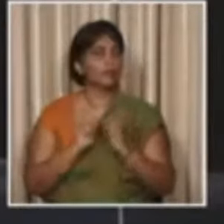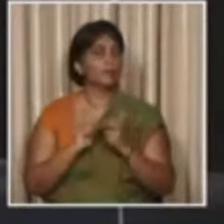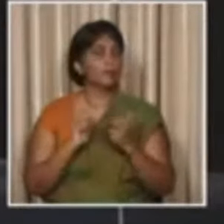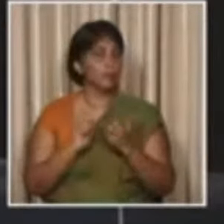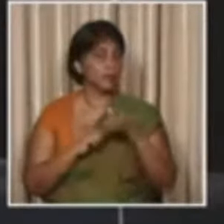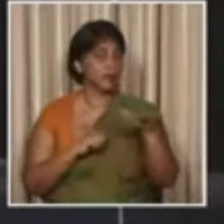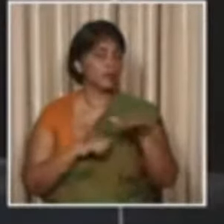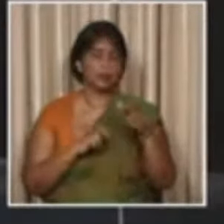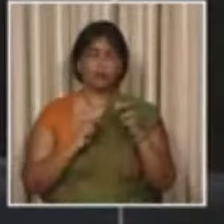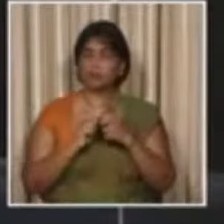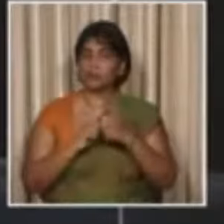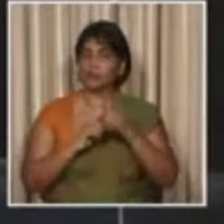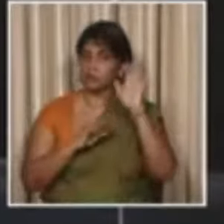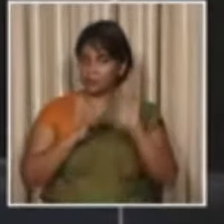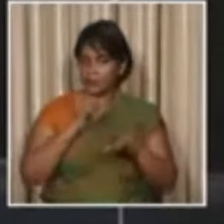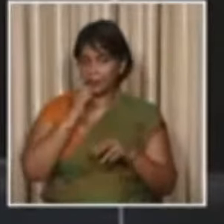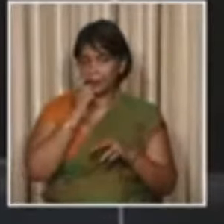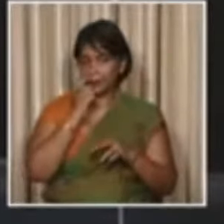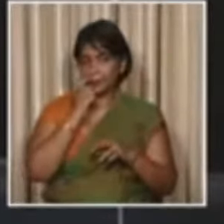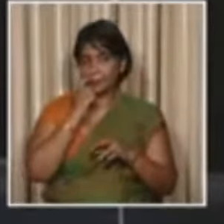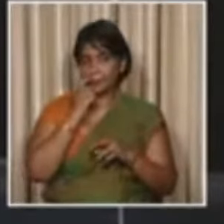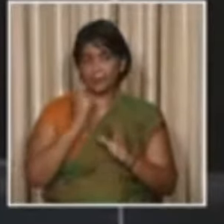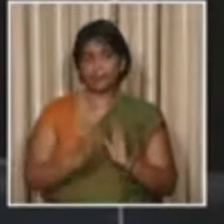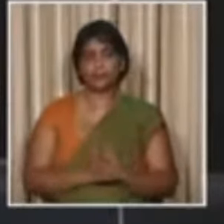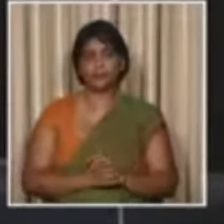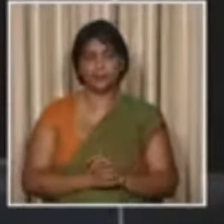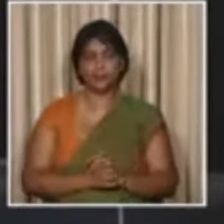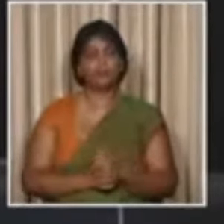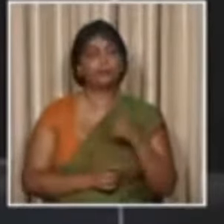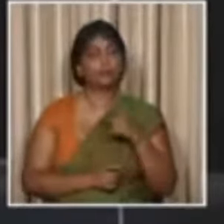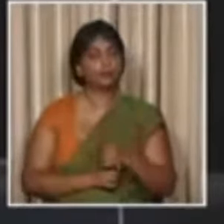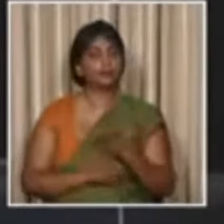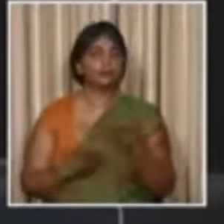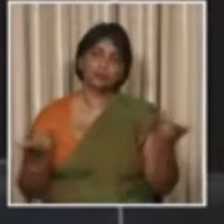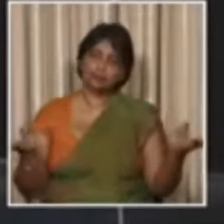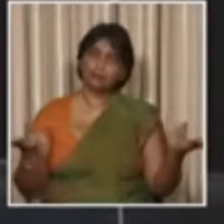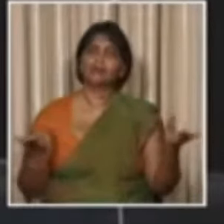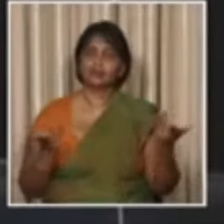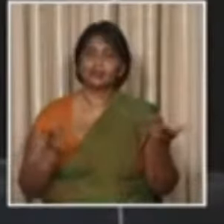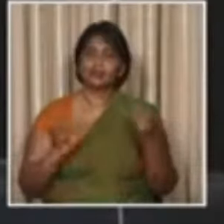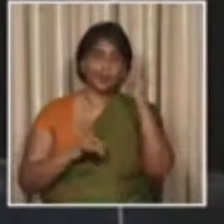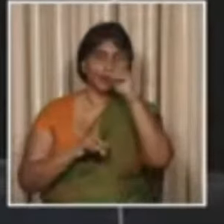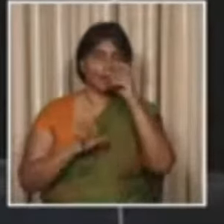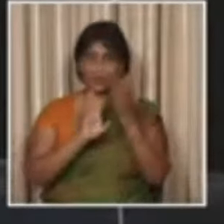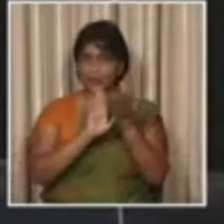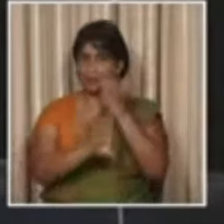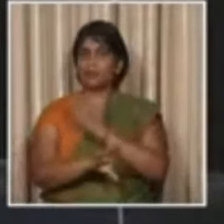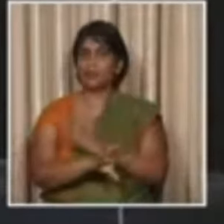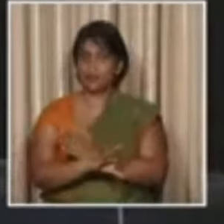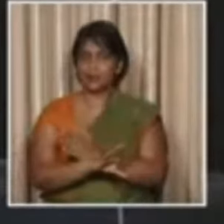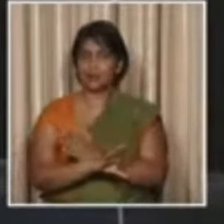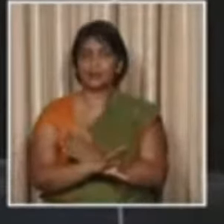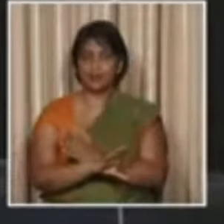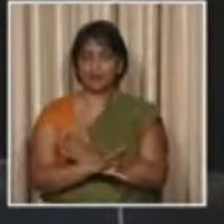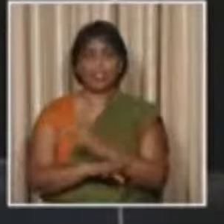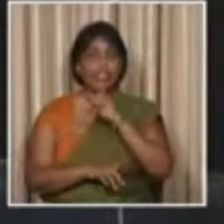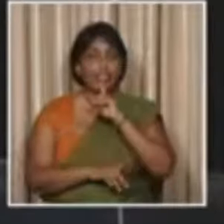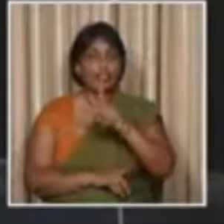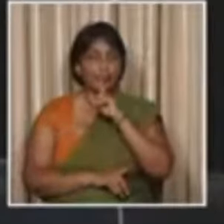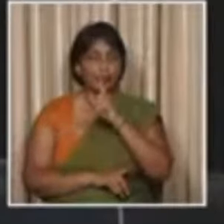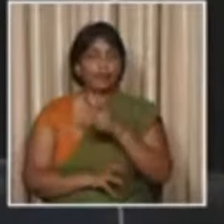ගැටලුවක් බවට සමාජ ගැටලුවක් බවට පරිවර්තනය කළා. ඉතින් මේකක්වත් වෙන්නේ නැහැ නේ. මාස ගණනක් තිස්සේ අවුරුද්දකට දෙකකට කලින් ඉඳලා කිය